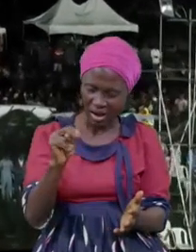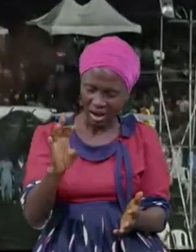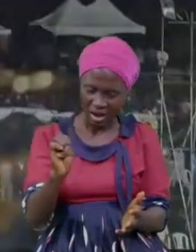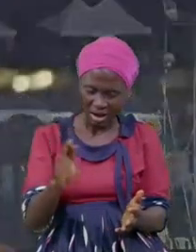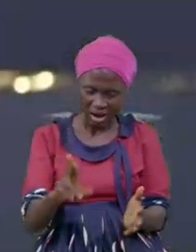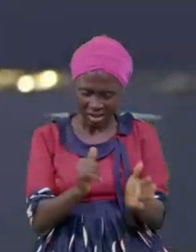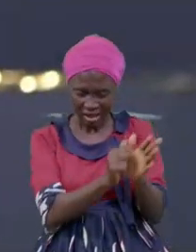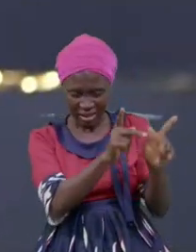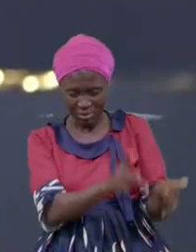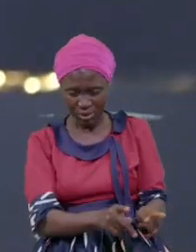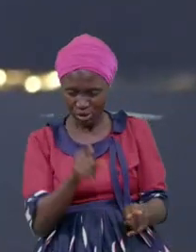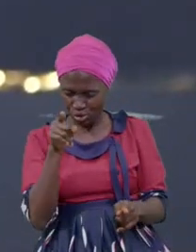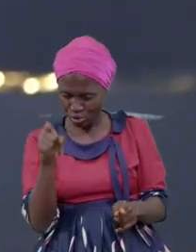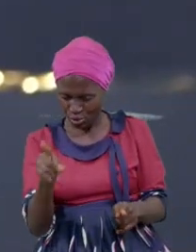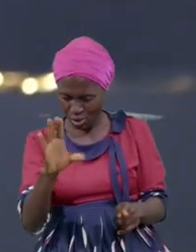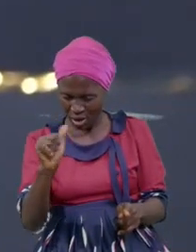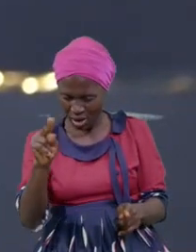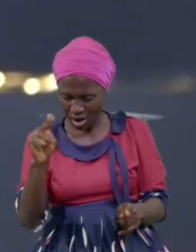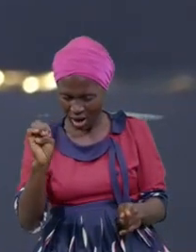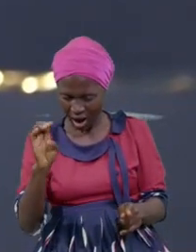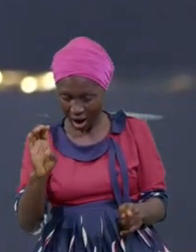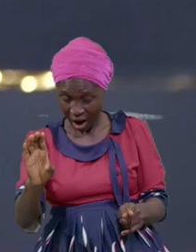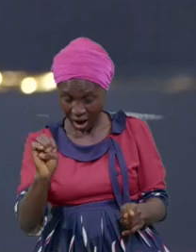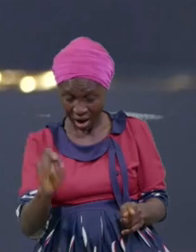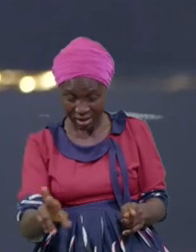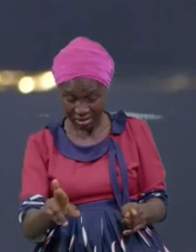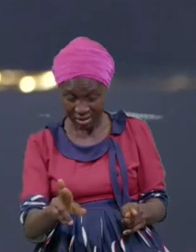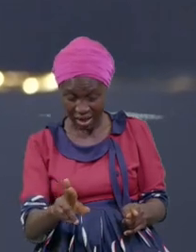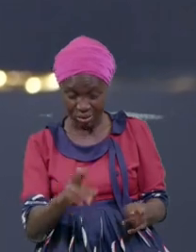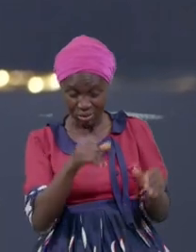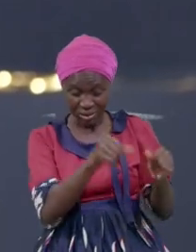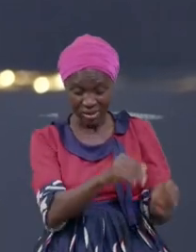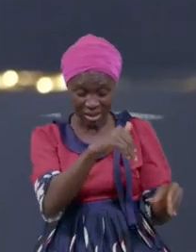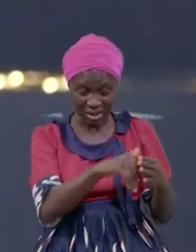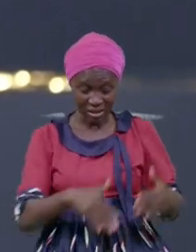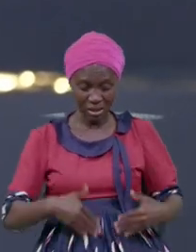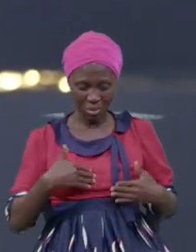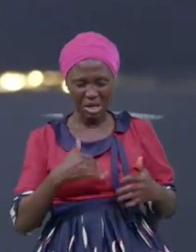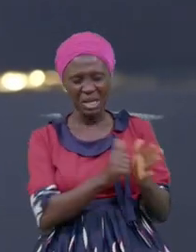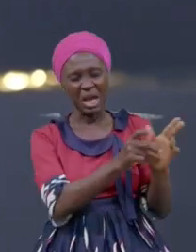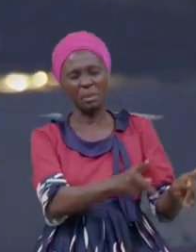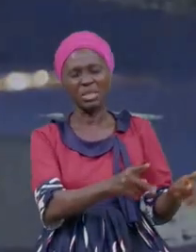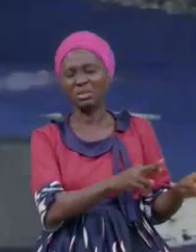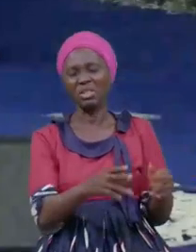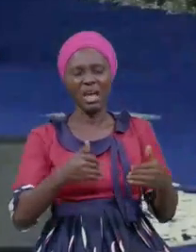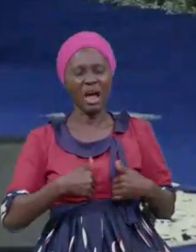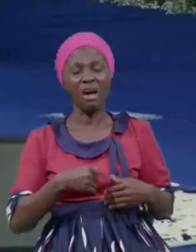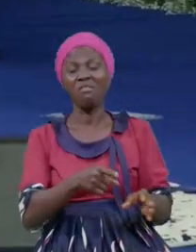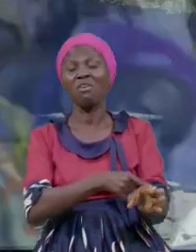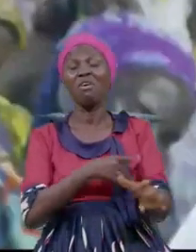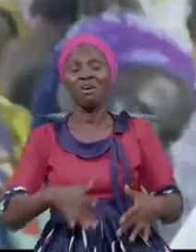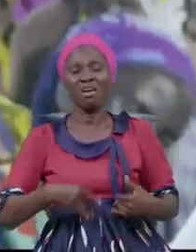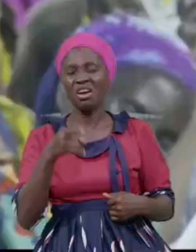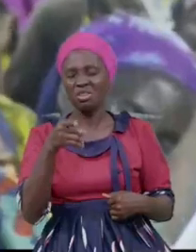Ce monsieur, ce que tu occupes dans le corps a une longue vie. Tu ne peux pas écouter